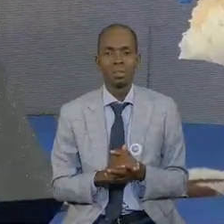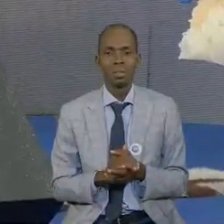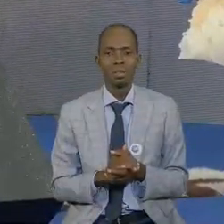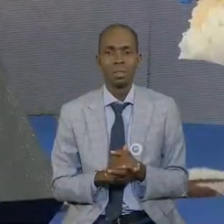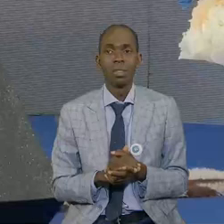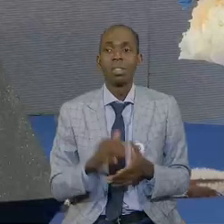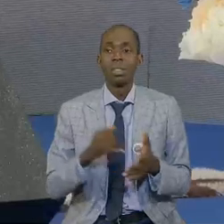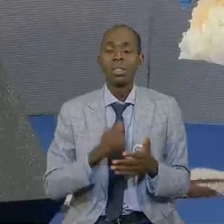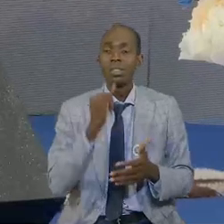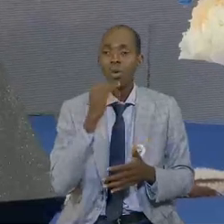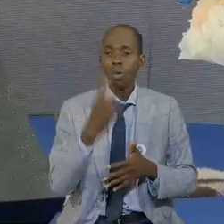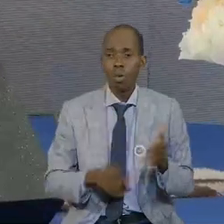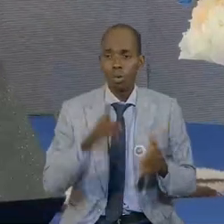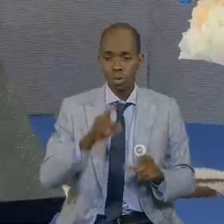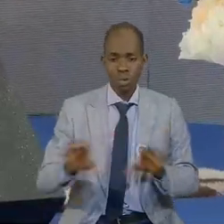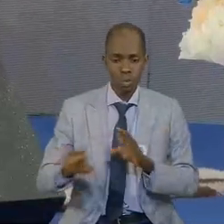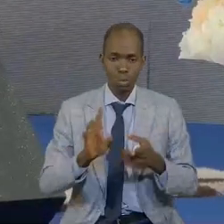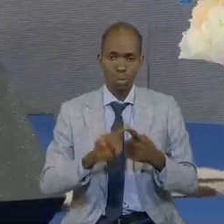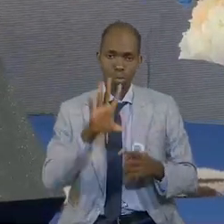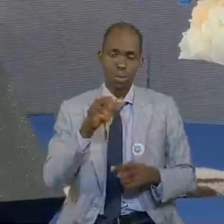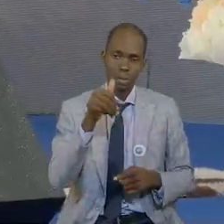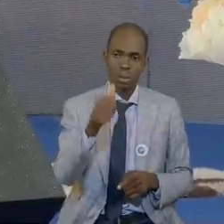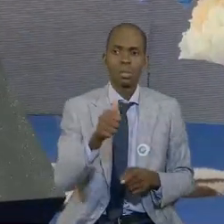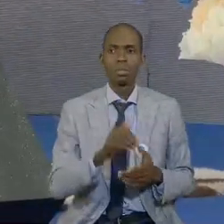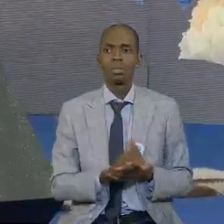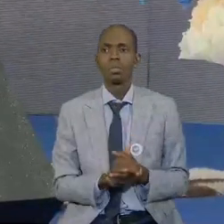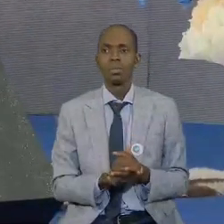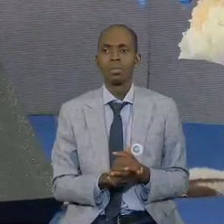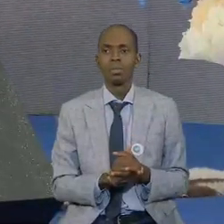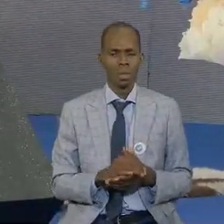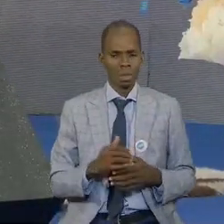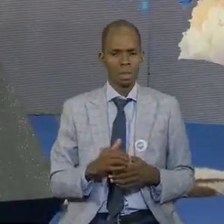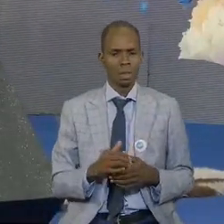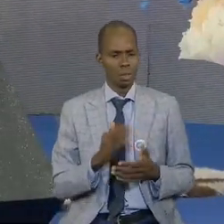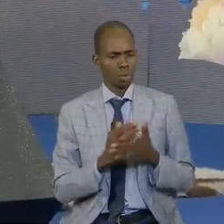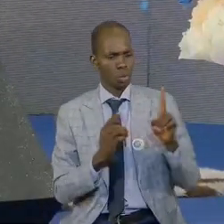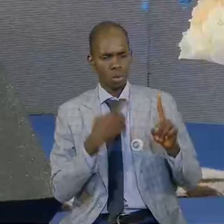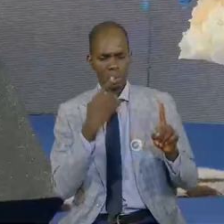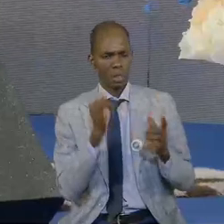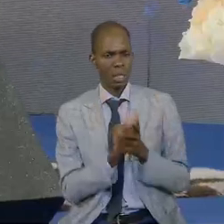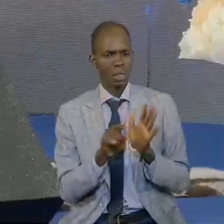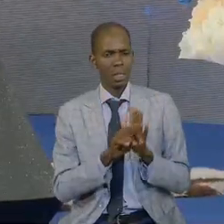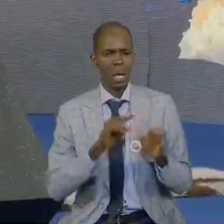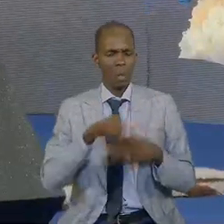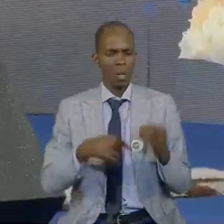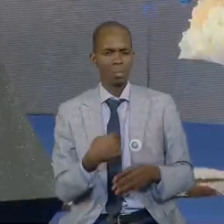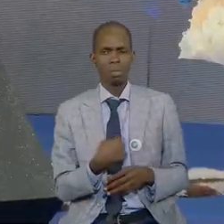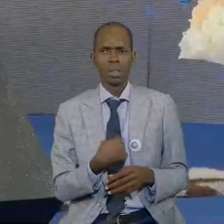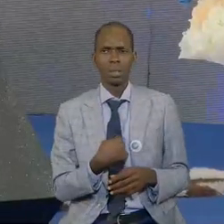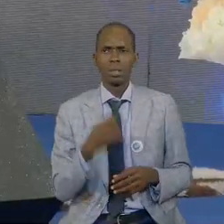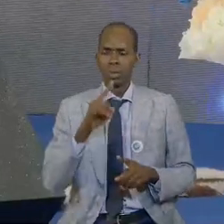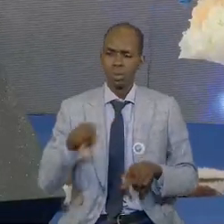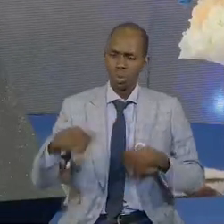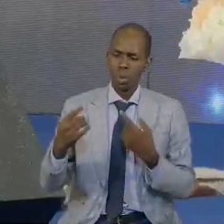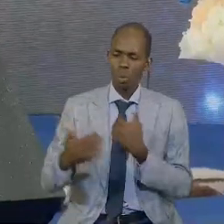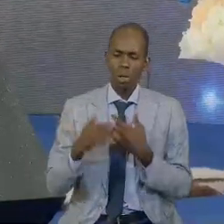What you do to yourself. C'est ce que tu te fais à toi-même. Somebody said that about me. Ah, quelqu'un a dit ceci de moi. Hein. You go back to that text,